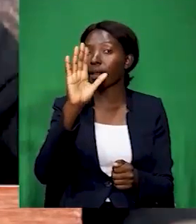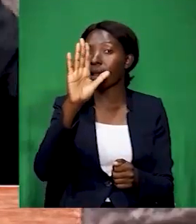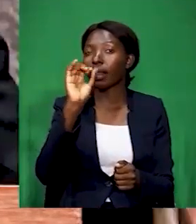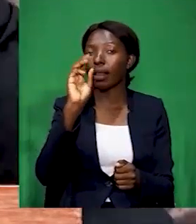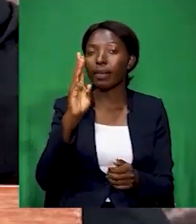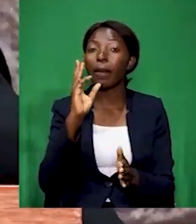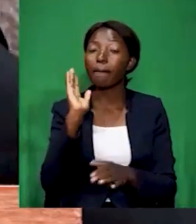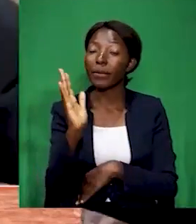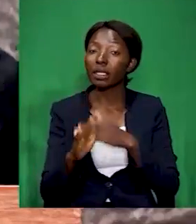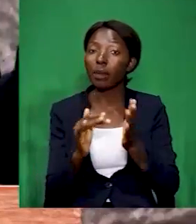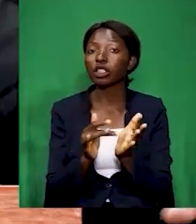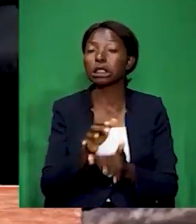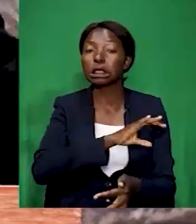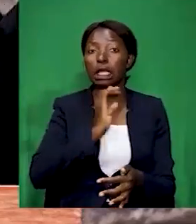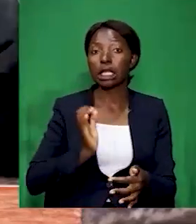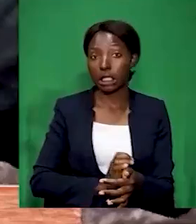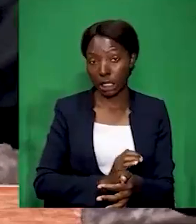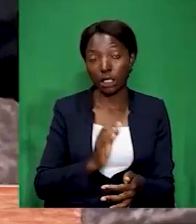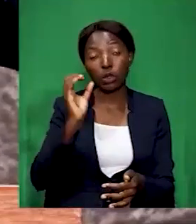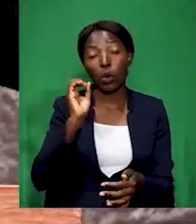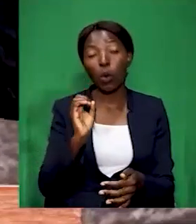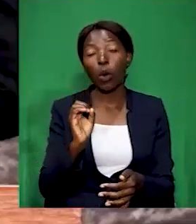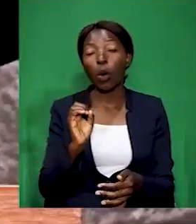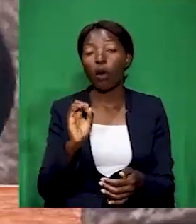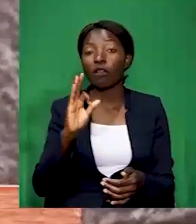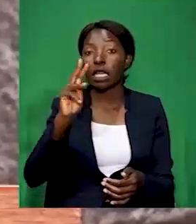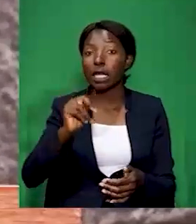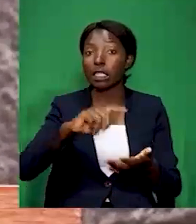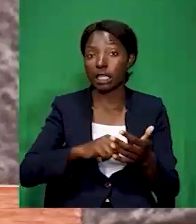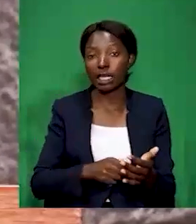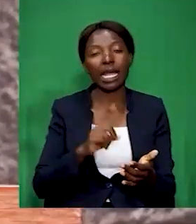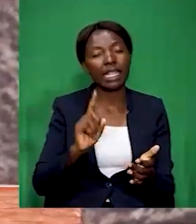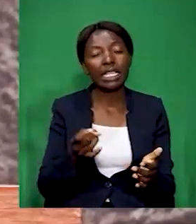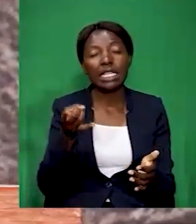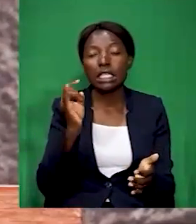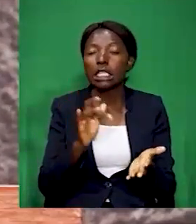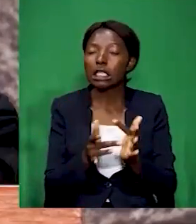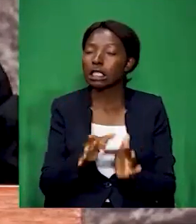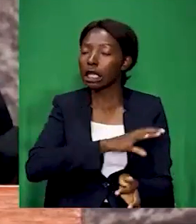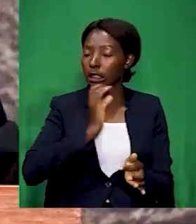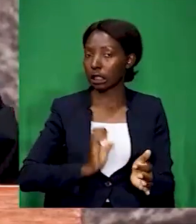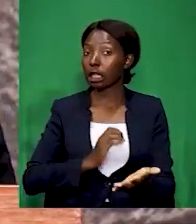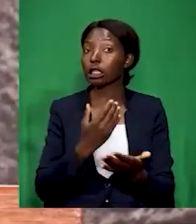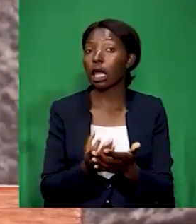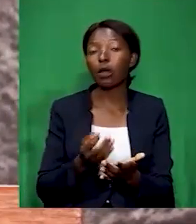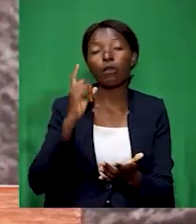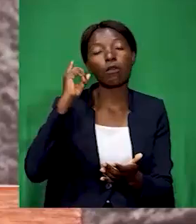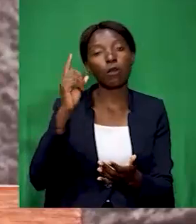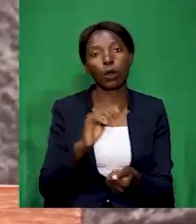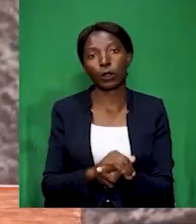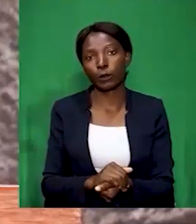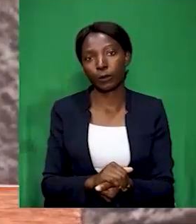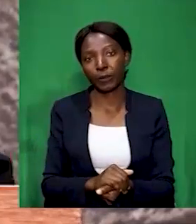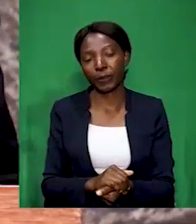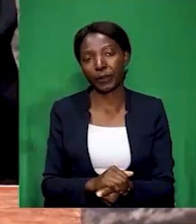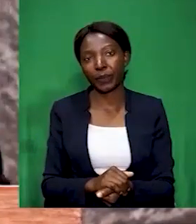vhangeri raKristu raJesu weNazareta kuti ndiye Kristu mwanakomana waMwari he indeed is the son of